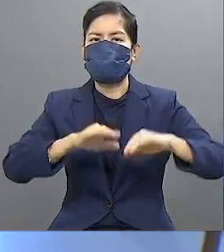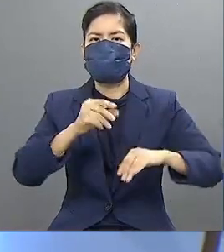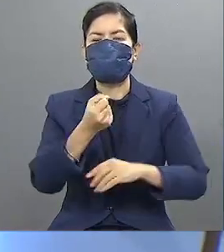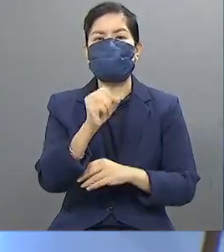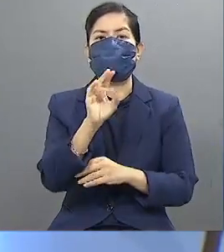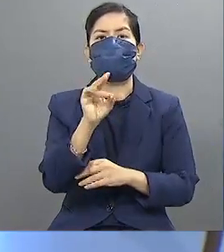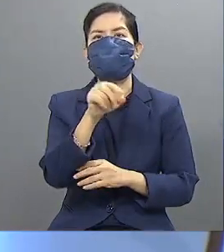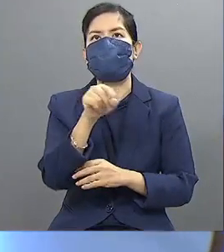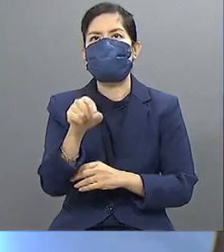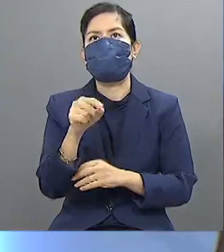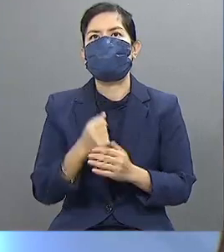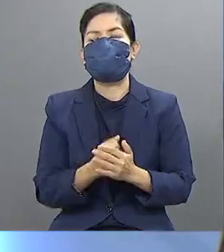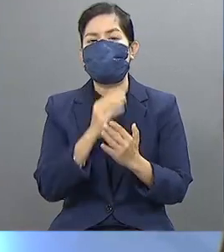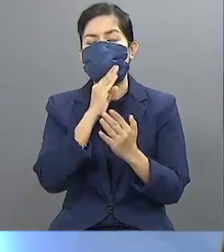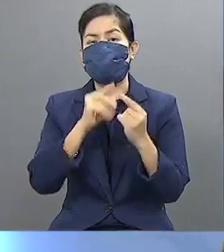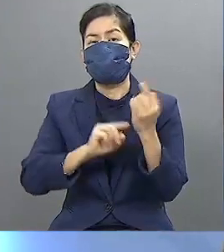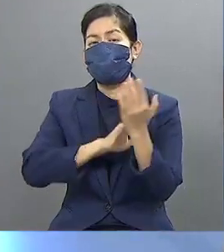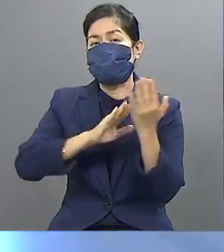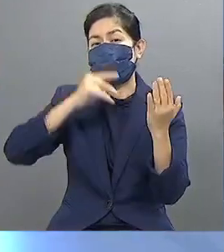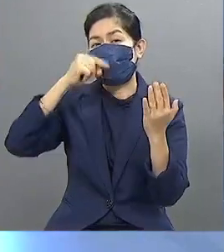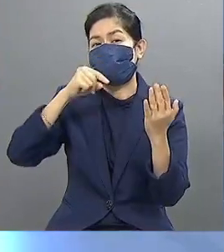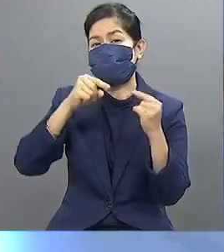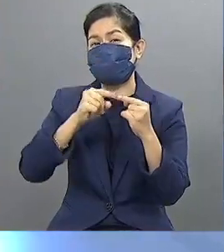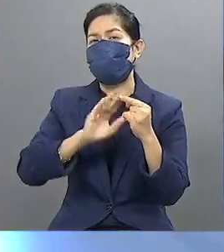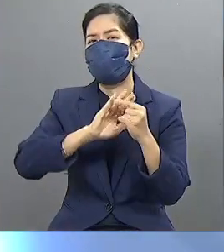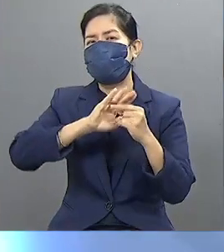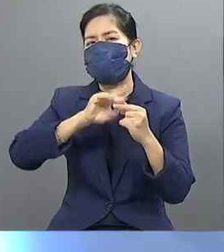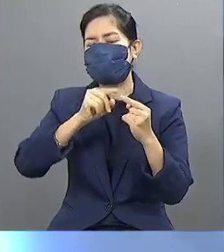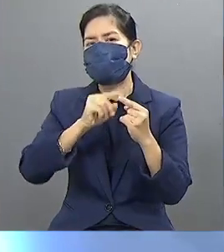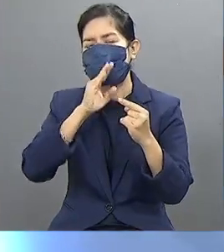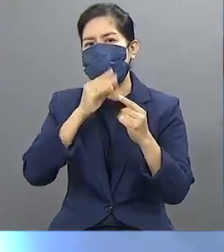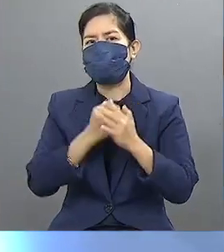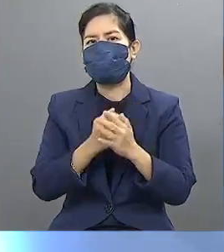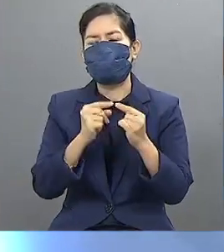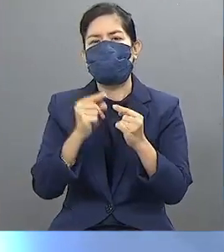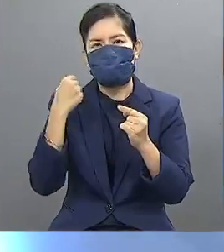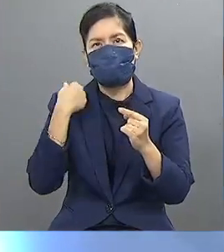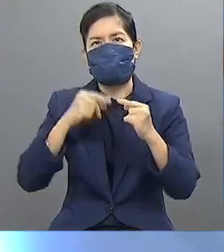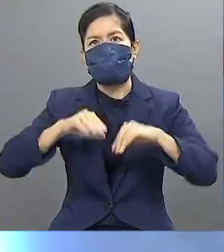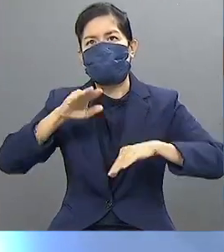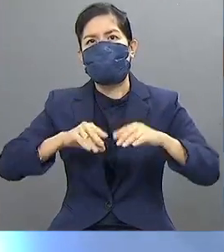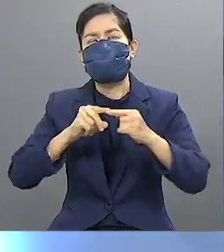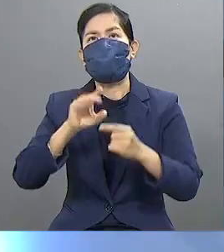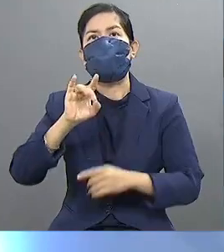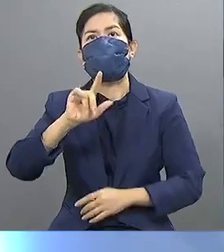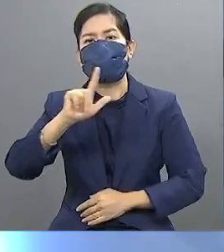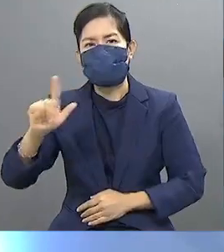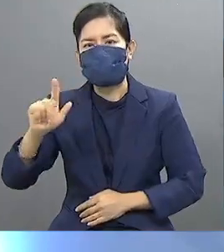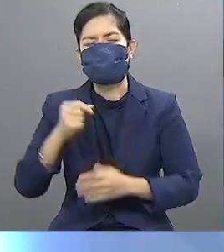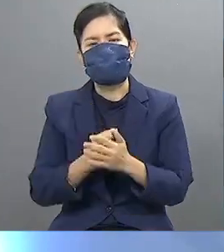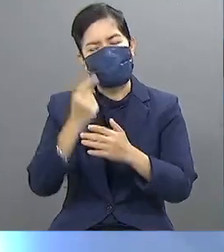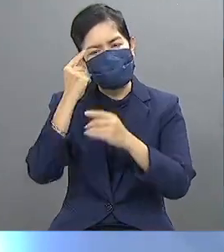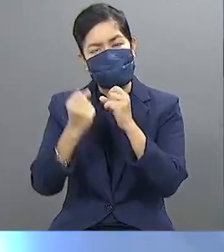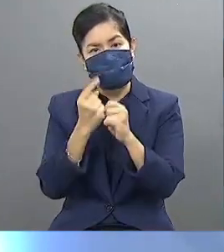มาณ8ล้านคน โอ้ ครับก็ค่อนข้างเยอะนะครับก็มีโอกาสที่จะเป็นเพิ่มขึ้นปีละ10-15%ครับ เ